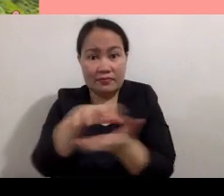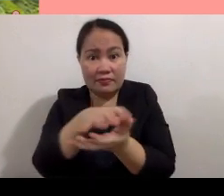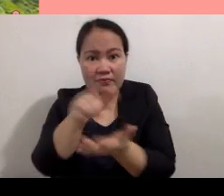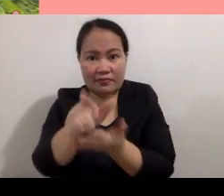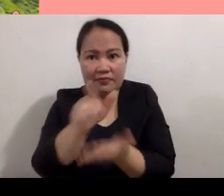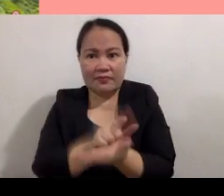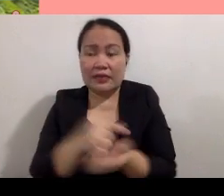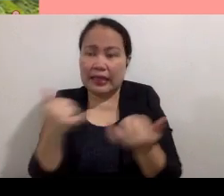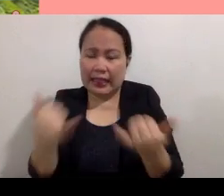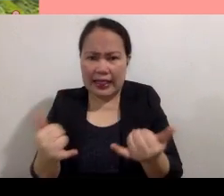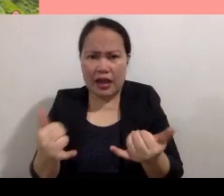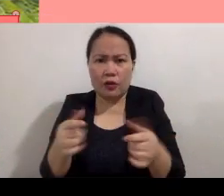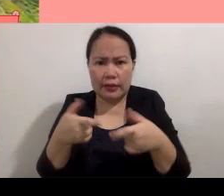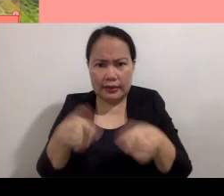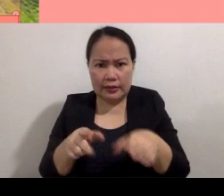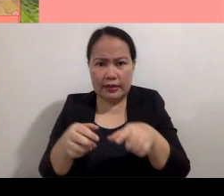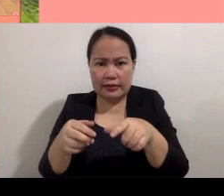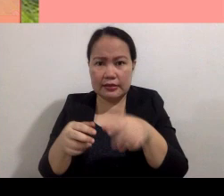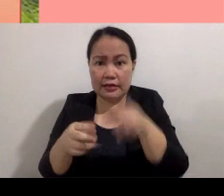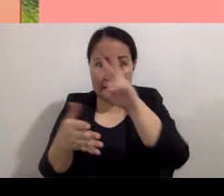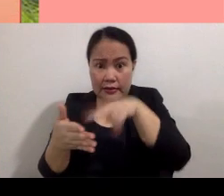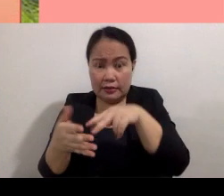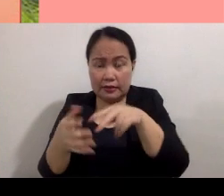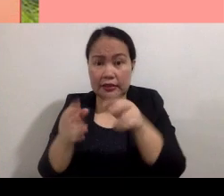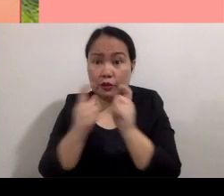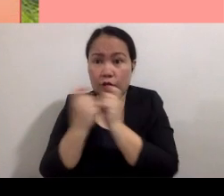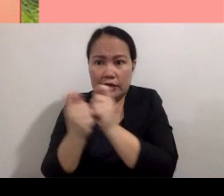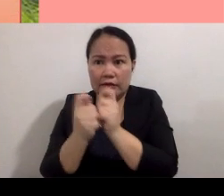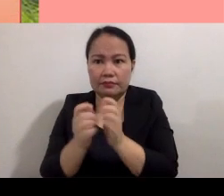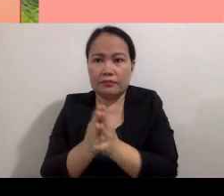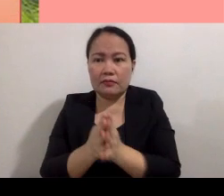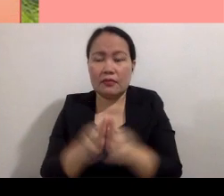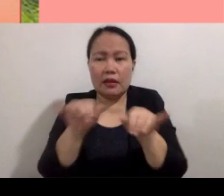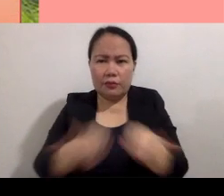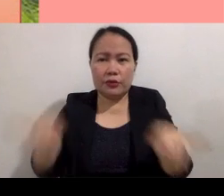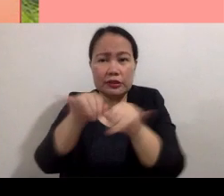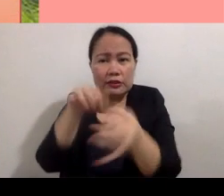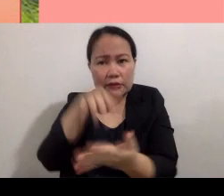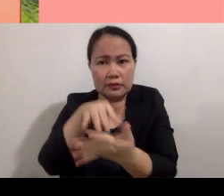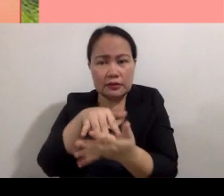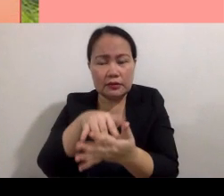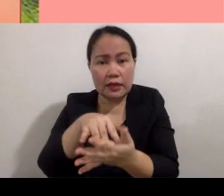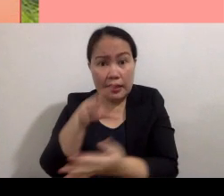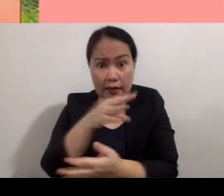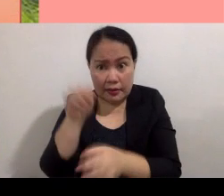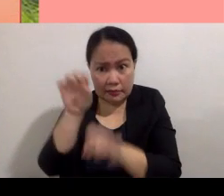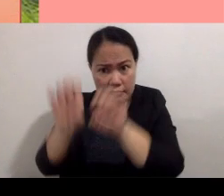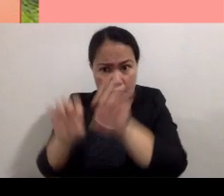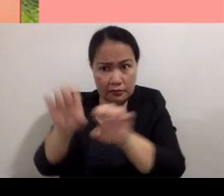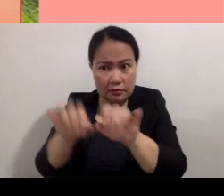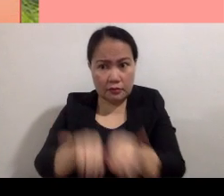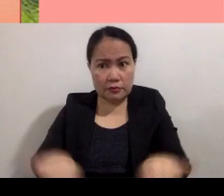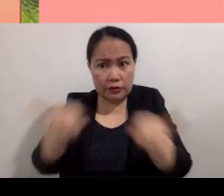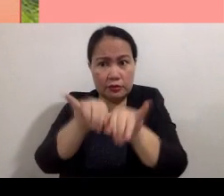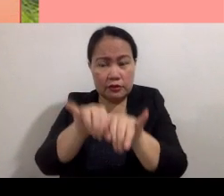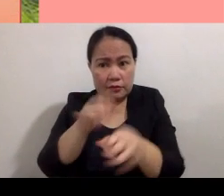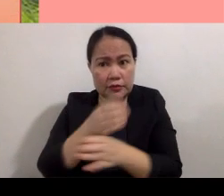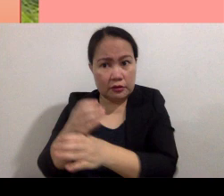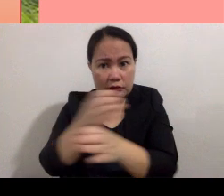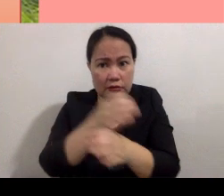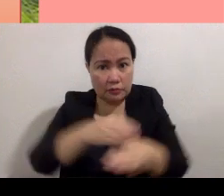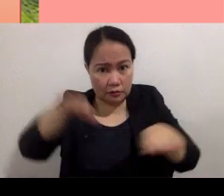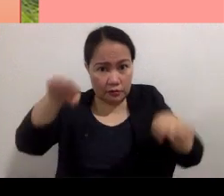i-arrange ang mga jumbled letters. Ngayon ay basahin natin ng sabay-sabay. Mahalagang mapag-aralan at masuri